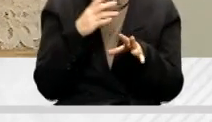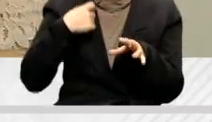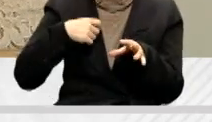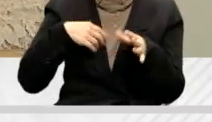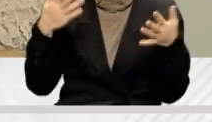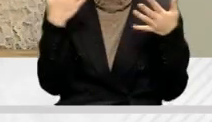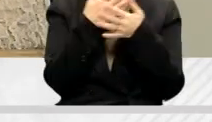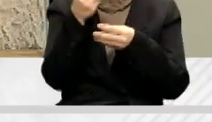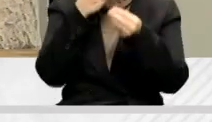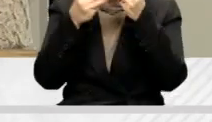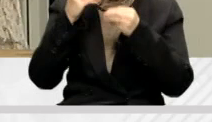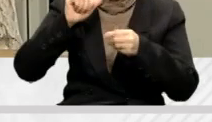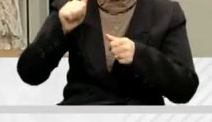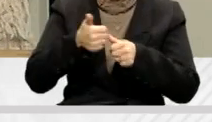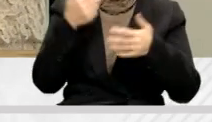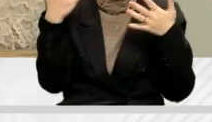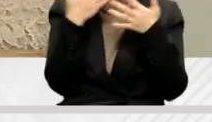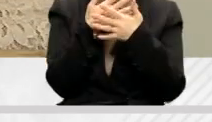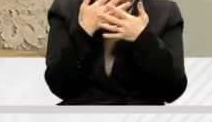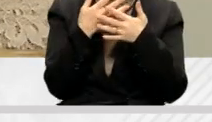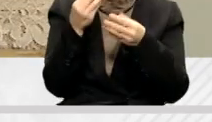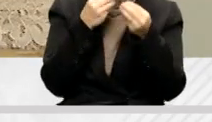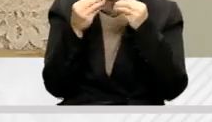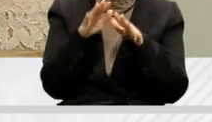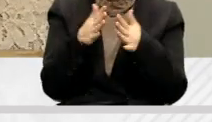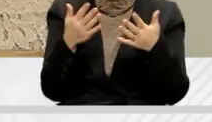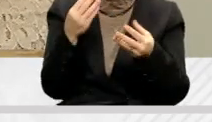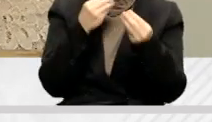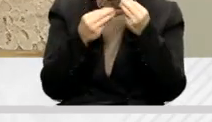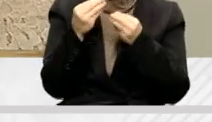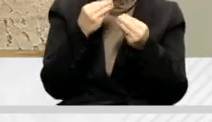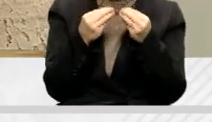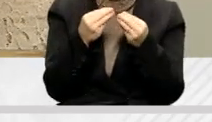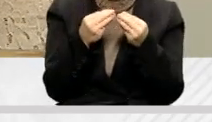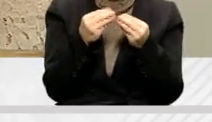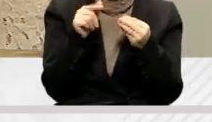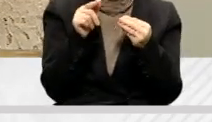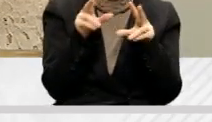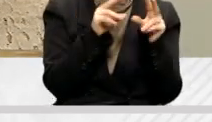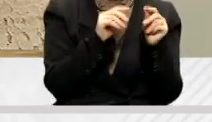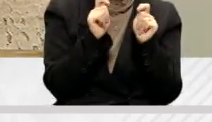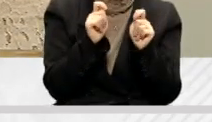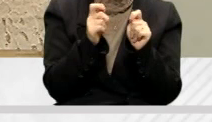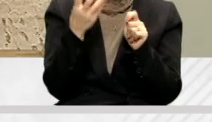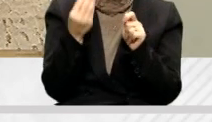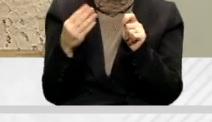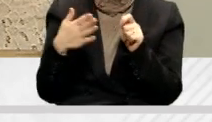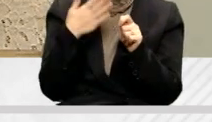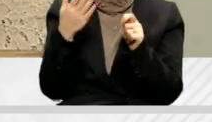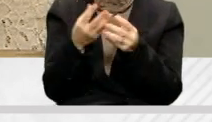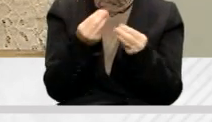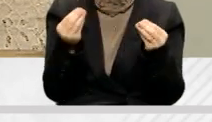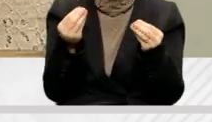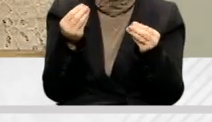çünkü akşam yemeğinde ne tükettiysek hazım problemleri olursa yine bu da uykuya geçişi zorlaştırır. Daha çok zeytinyağlı,